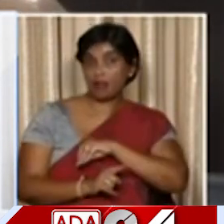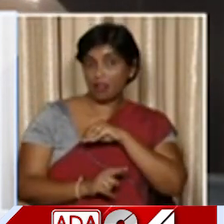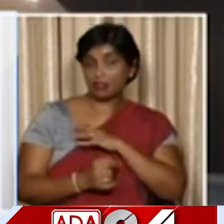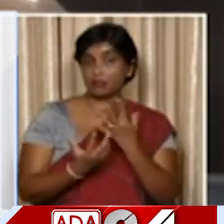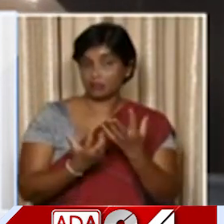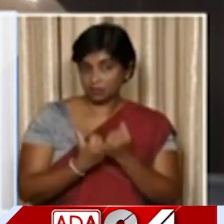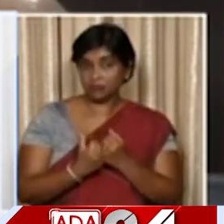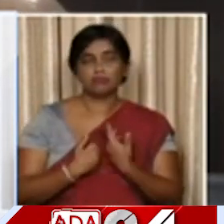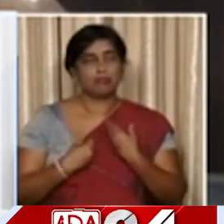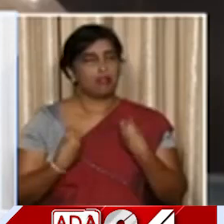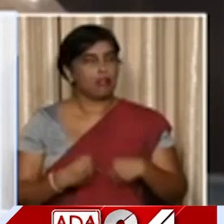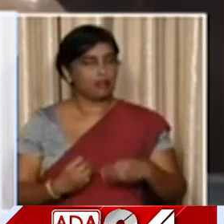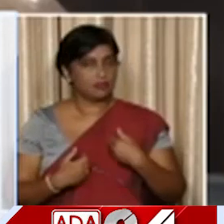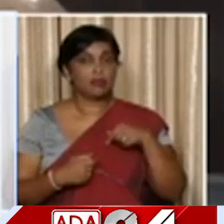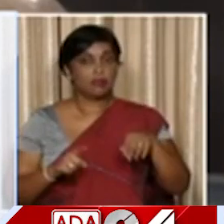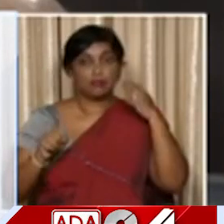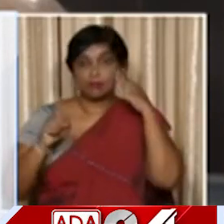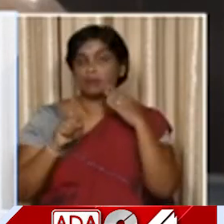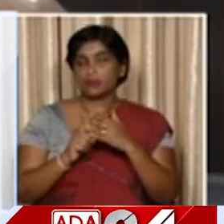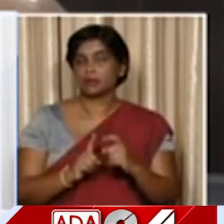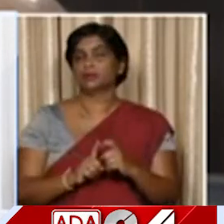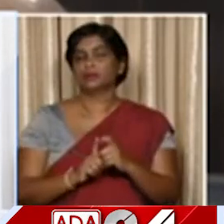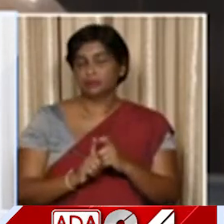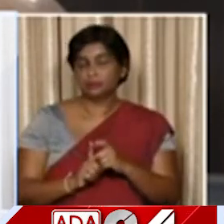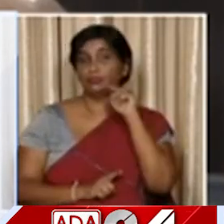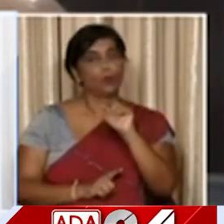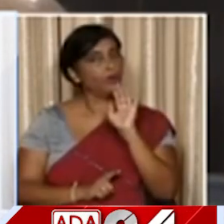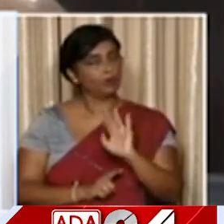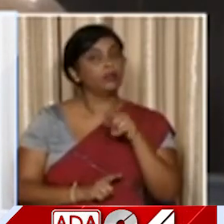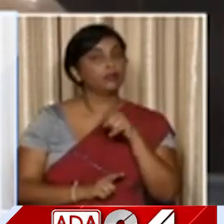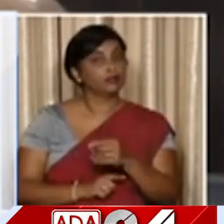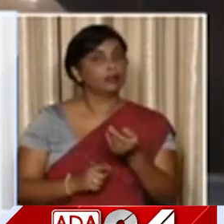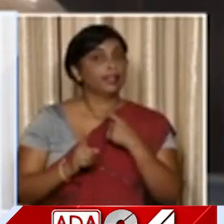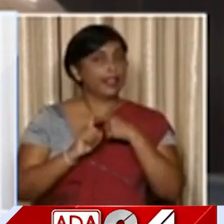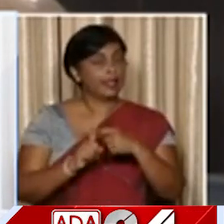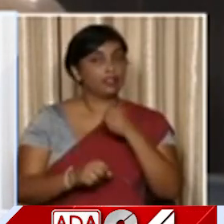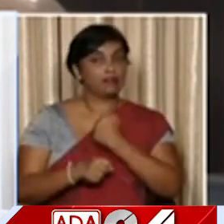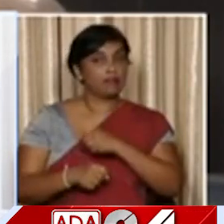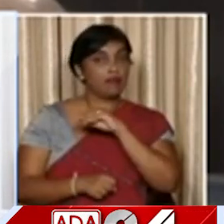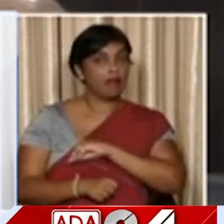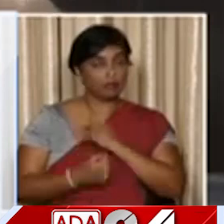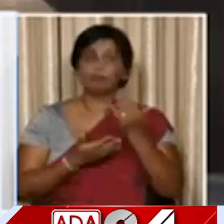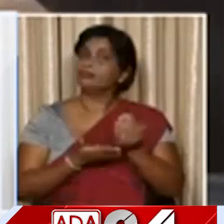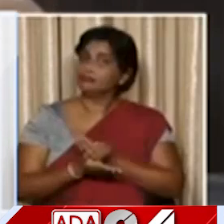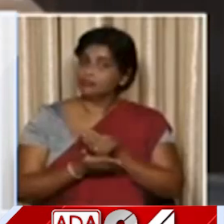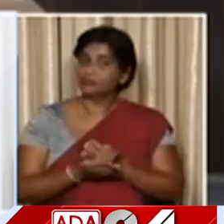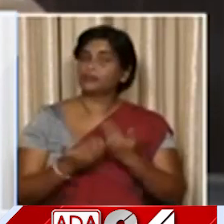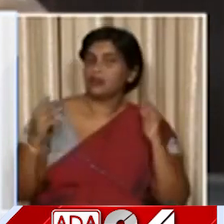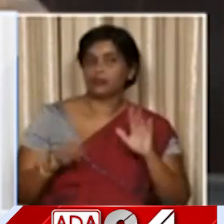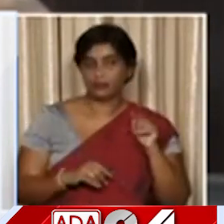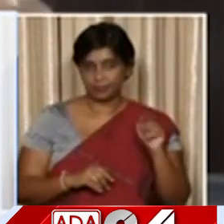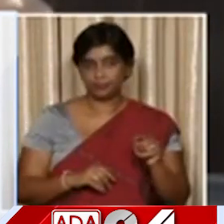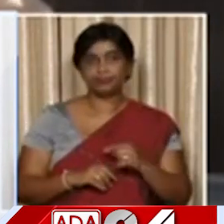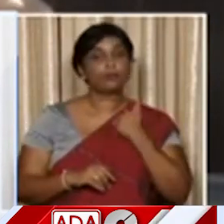ගන්නට අසමත් වෙලා. මේ කරුණත් අප දැඩි ලෙස සැලකිල්ලට ගත යුතුයි. ඉලක්කගත රාජ්‍ය ආදායම්ට උපයා ගැනීමට වෙහෙස විය